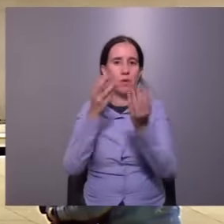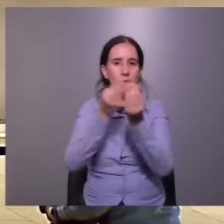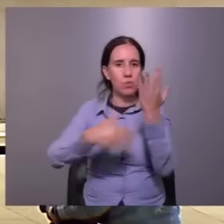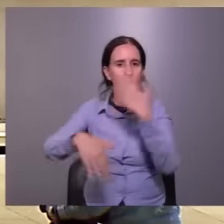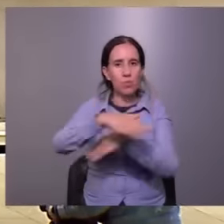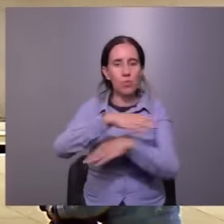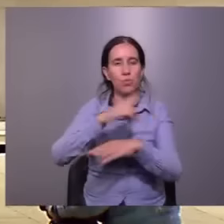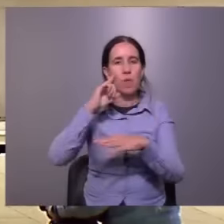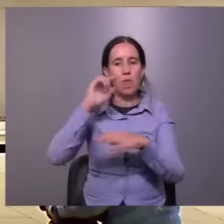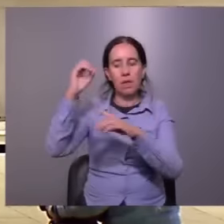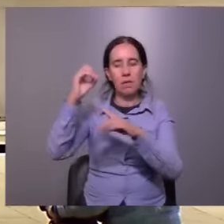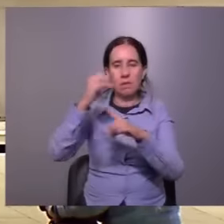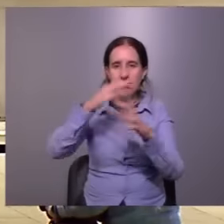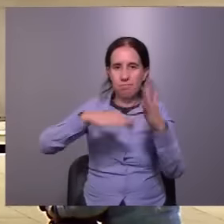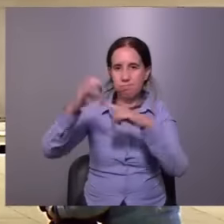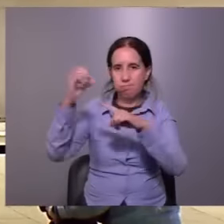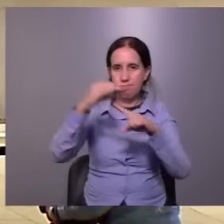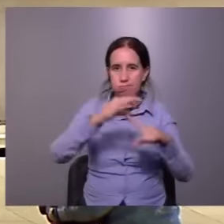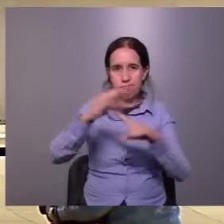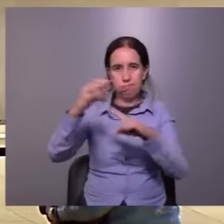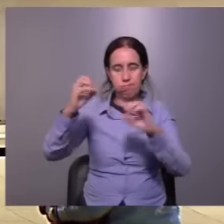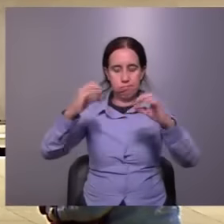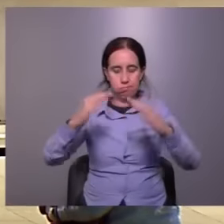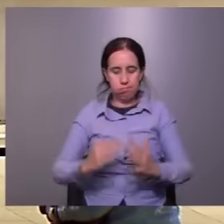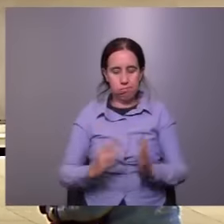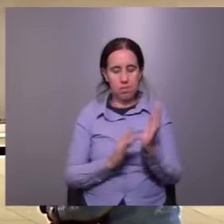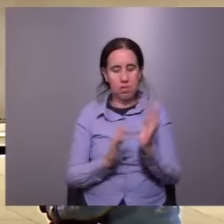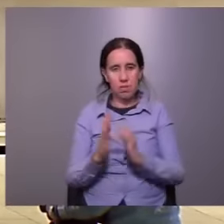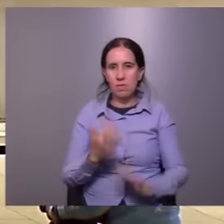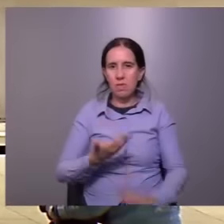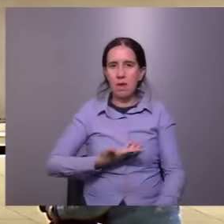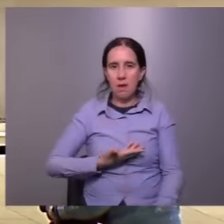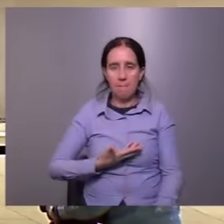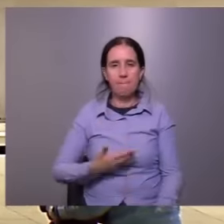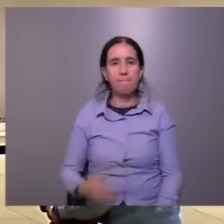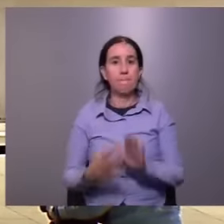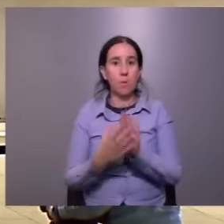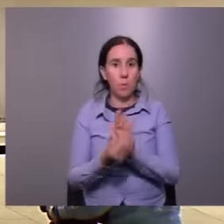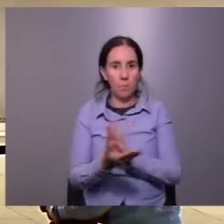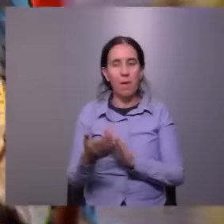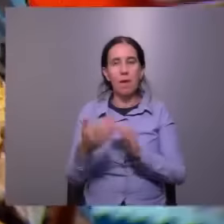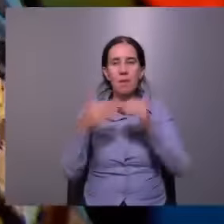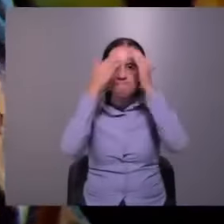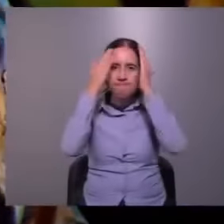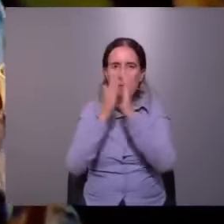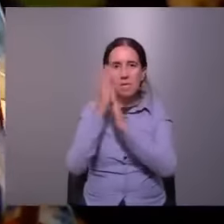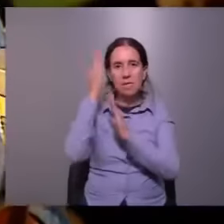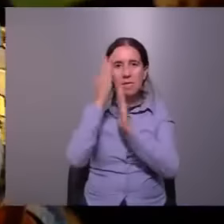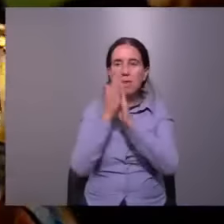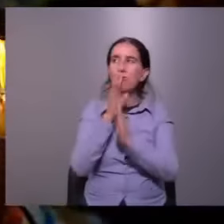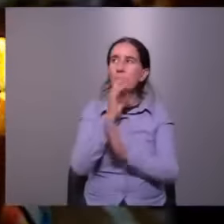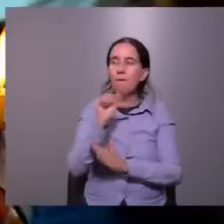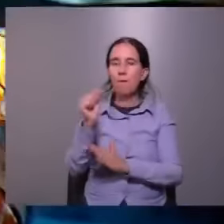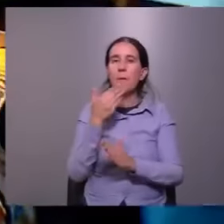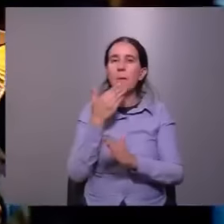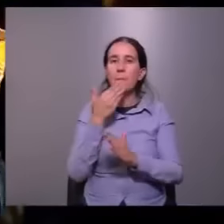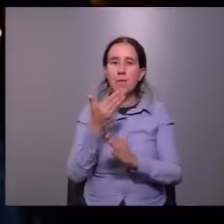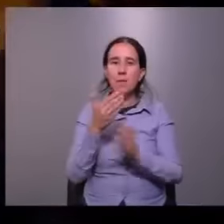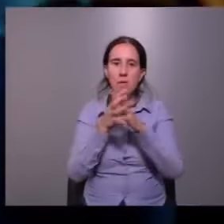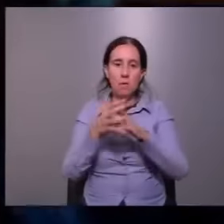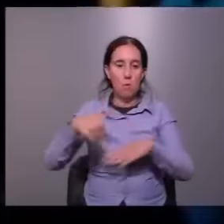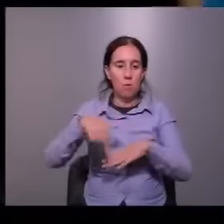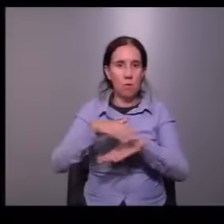Dio. Ave Maria, piena di grazia, il Signore è con te. Tu sei benedetta fra le donne e benedetto è il frutto